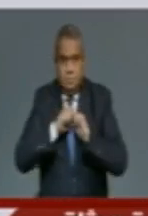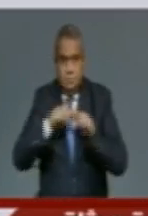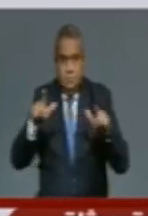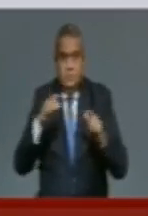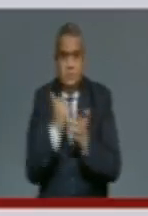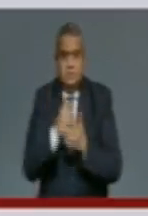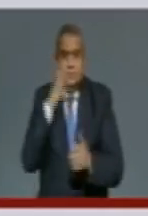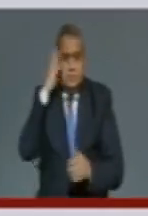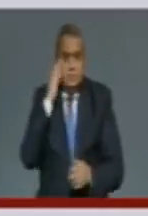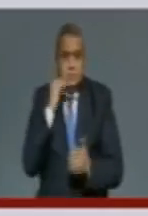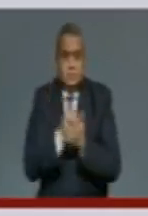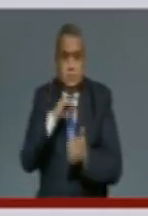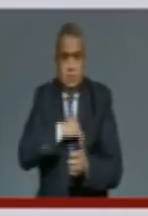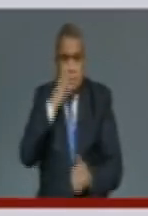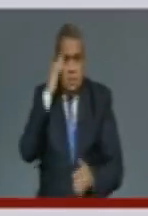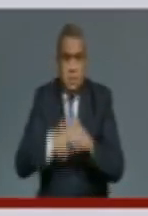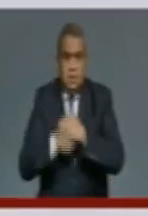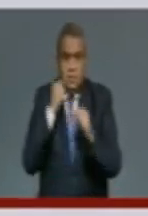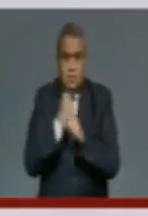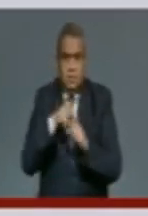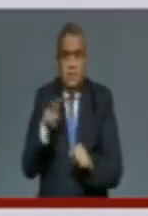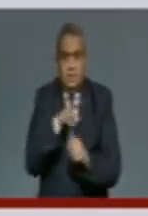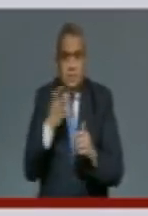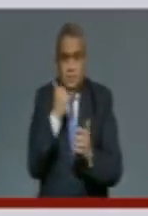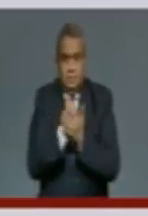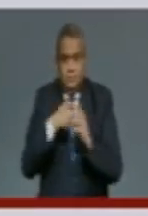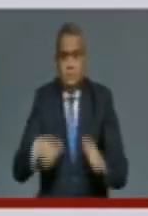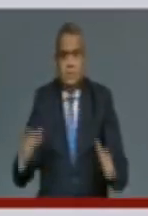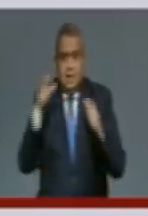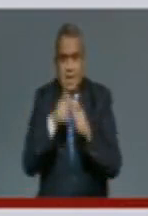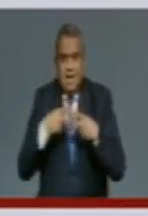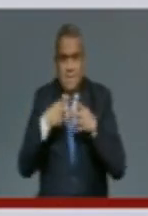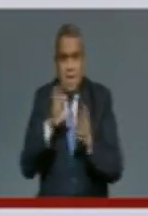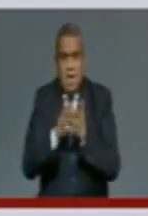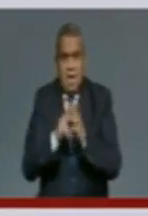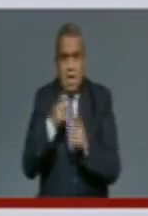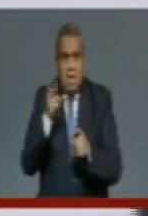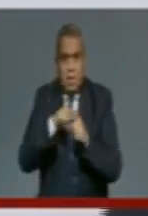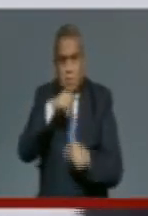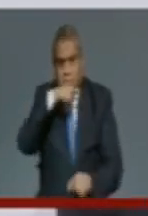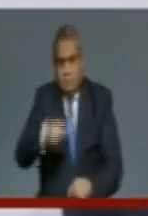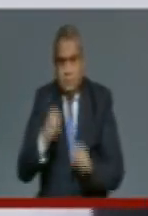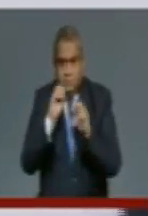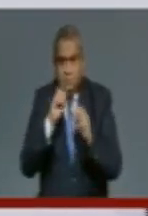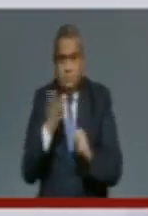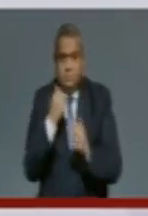اللي تحدثت به وكل من تحدثوا في الجلسة الافتتاحية. واسمحي لي أنا هخلي